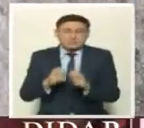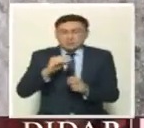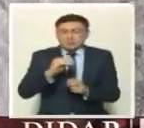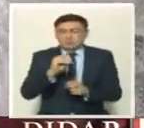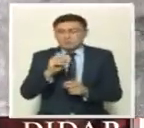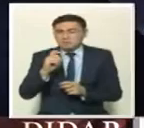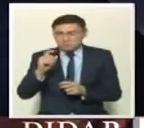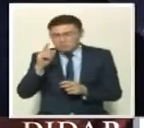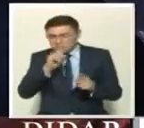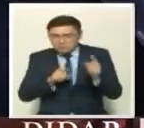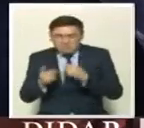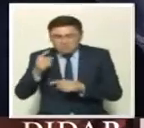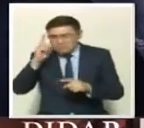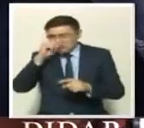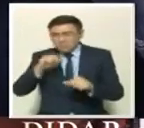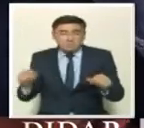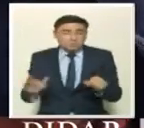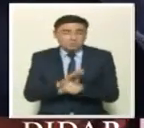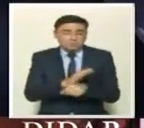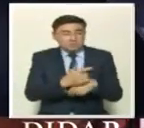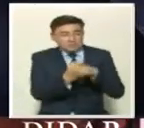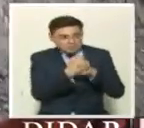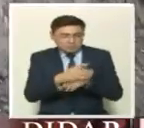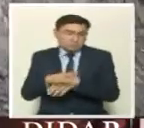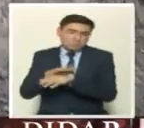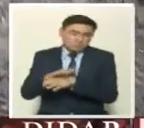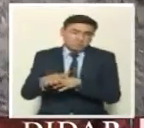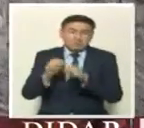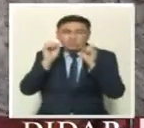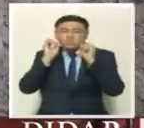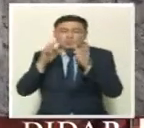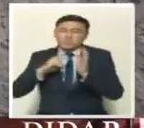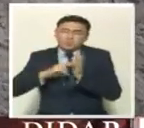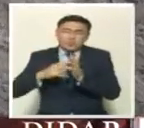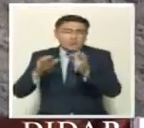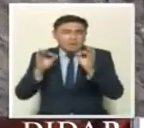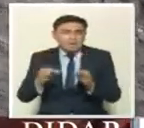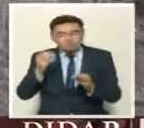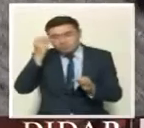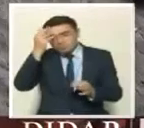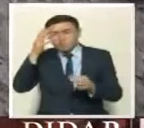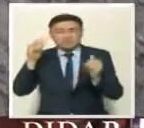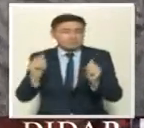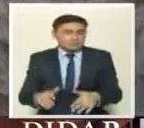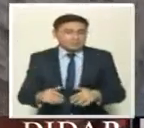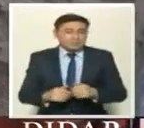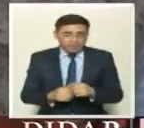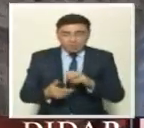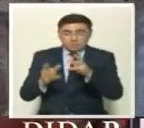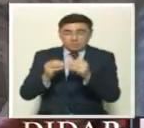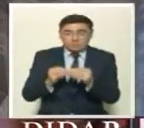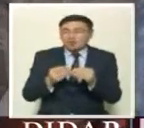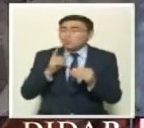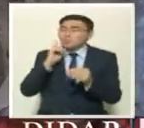ЖКХ своевременно выполняет поставленную задачу заранее планирует свою работу принимает обдуманные решения в процессе работы